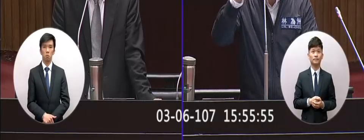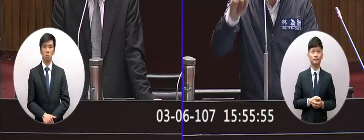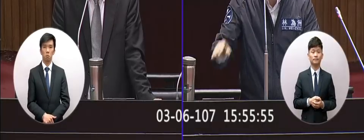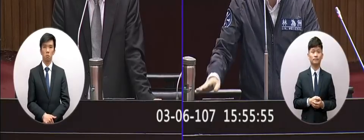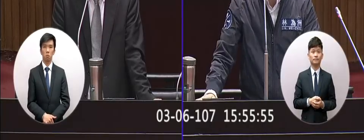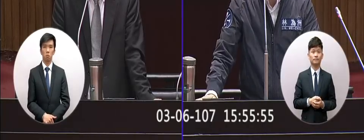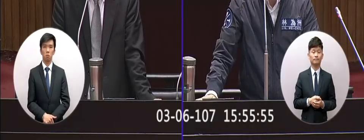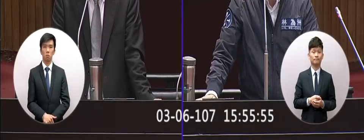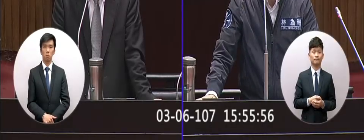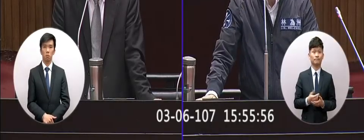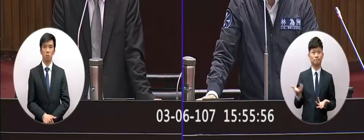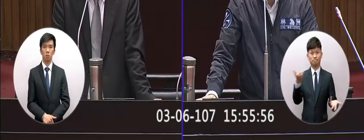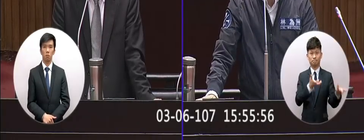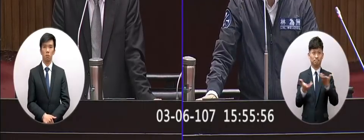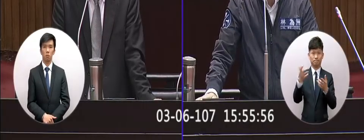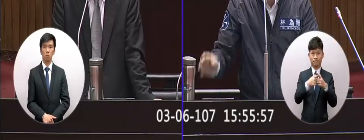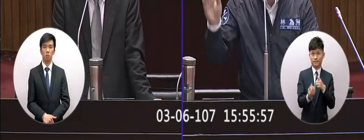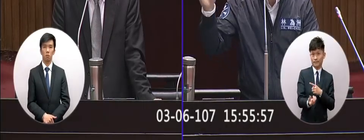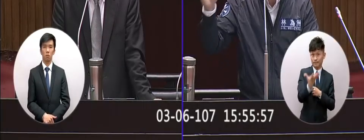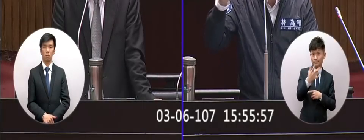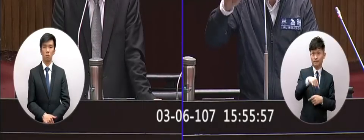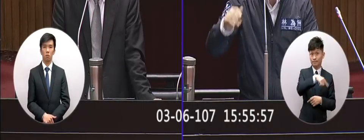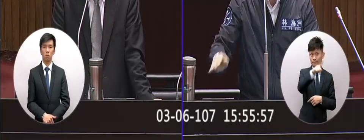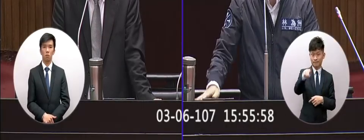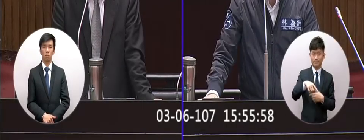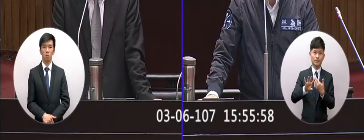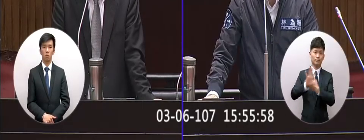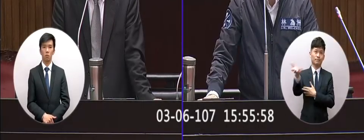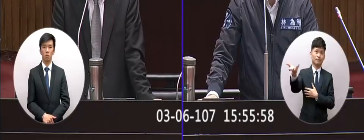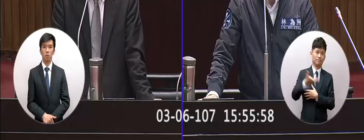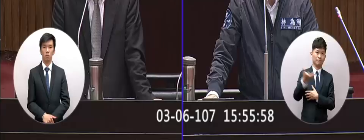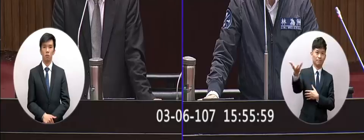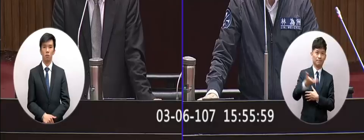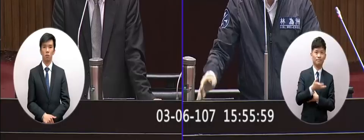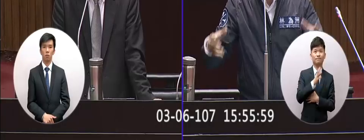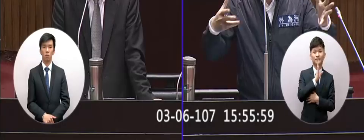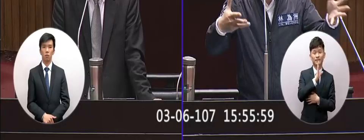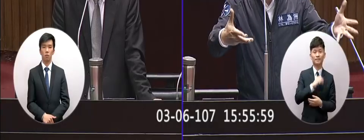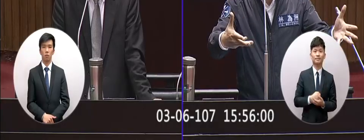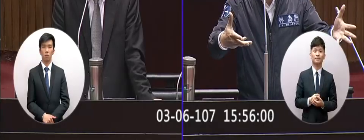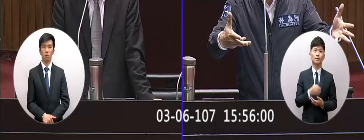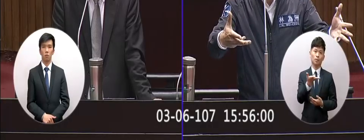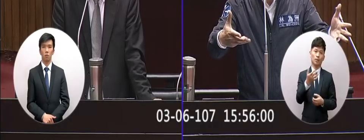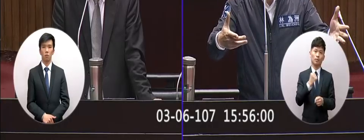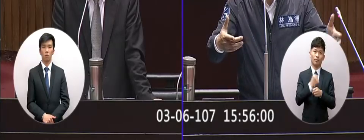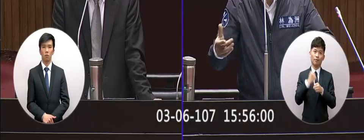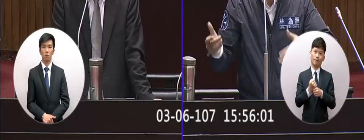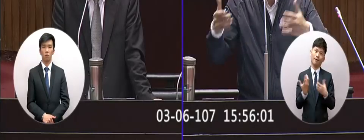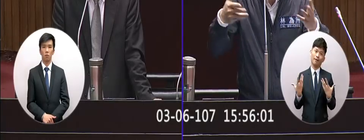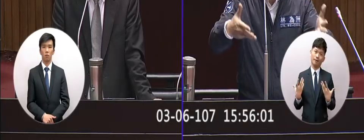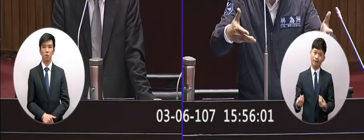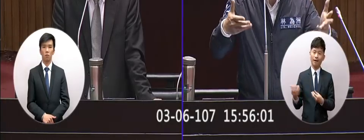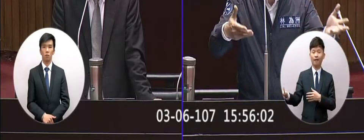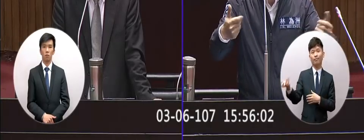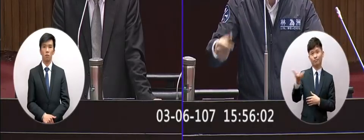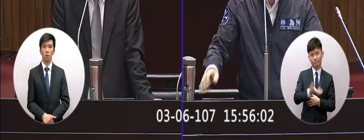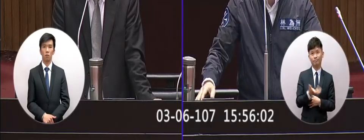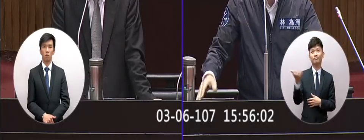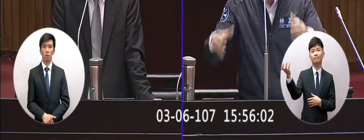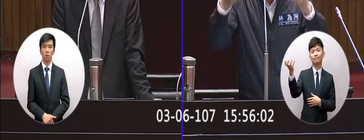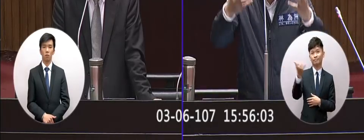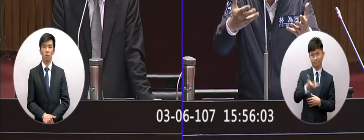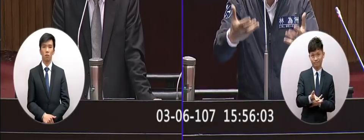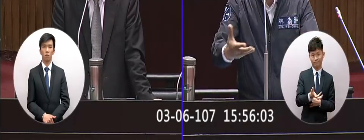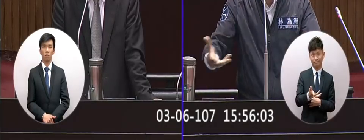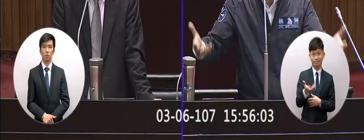然后这些人口成长的大部分是外来的啦，因为要工作嘛，所以搬迁过